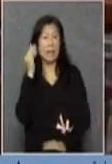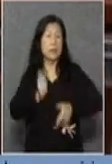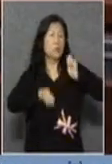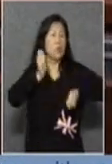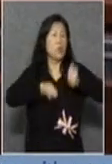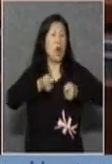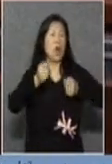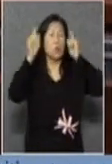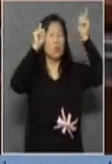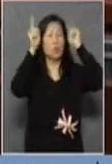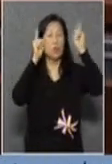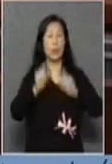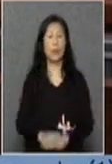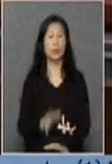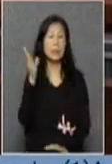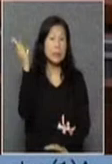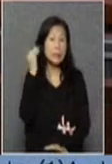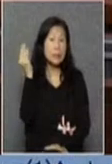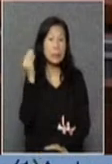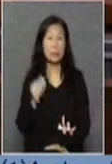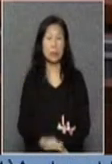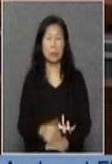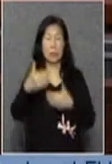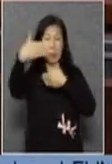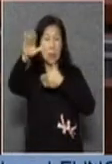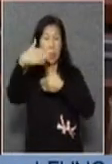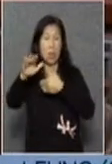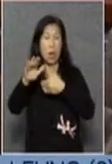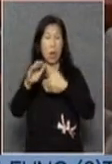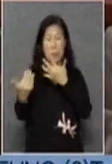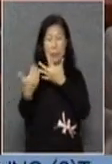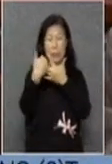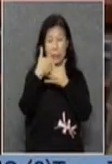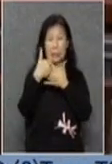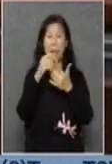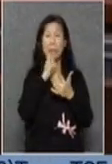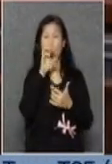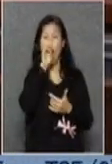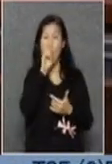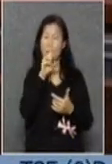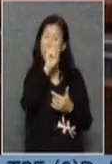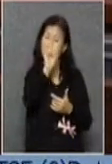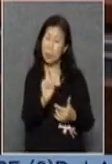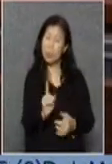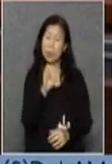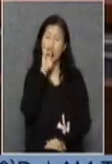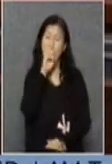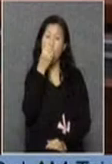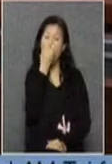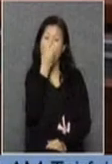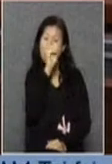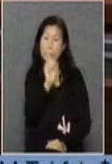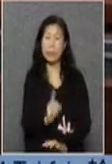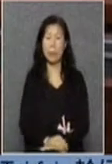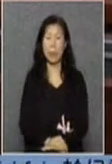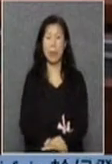去，我哋要聽聽外界嘅投資者對香港嘅評語係咩嘢。其實